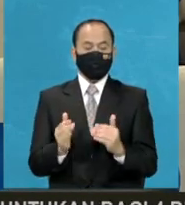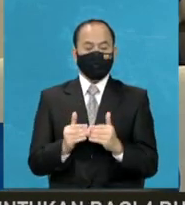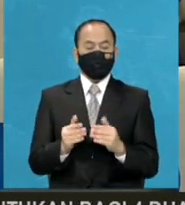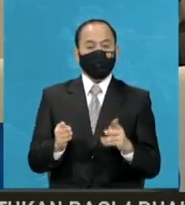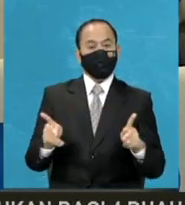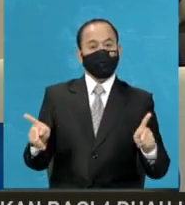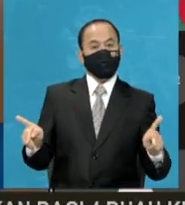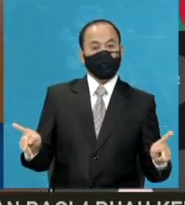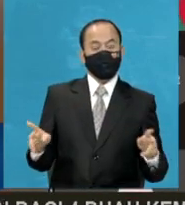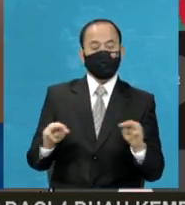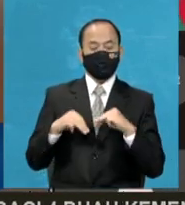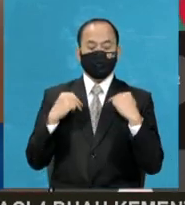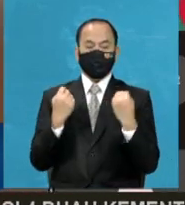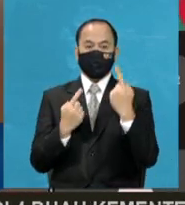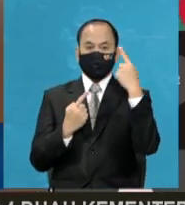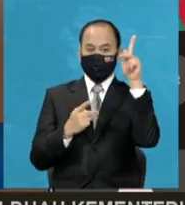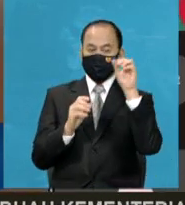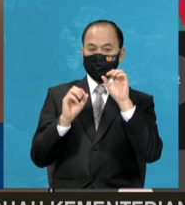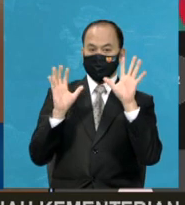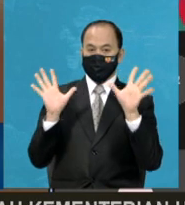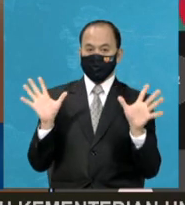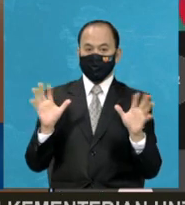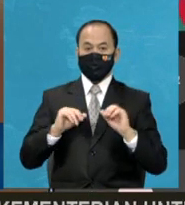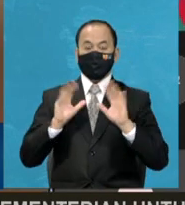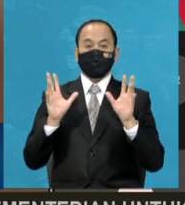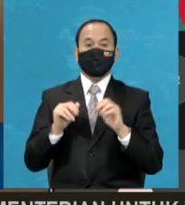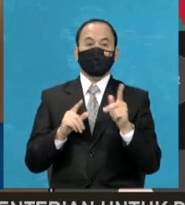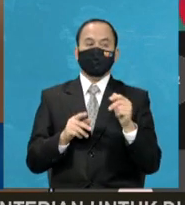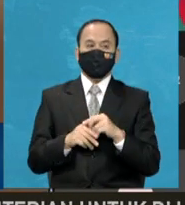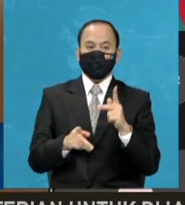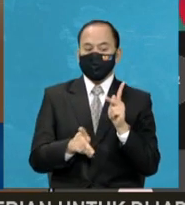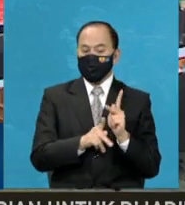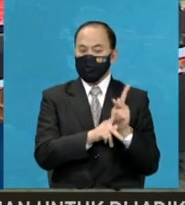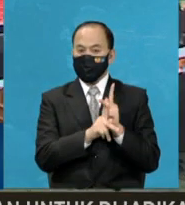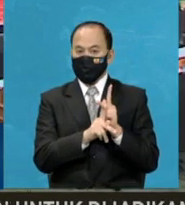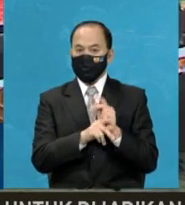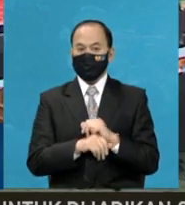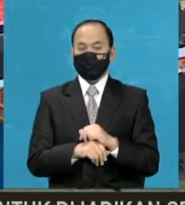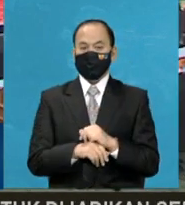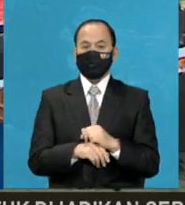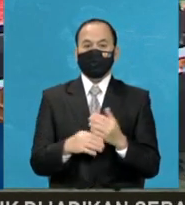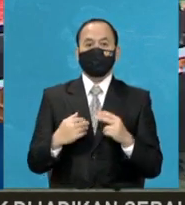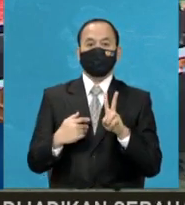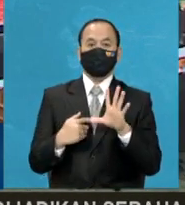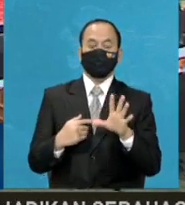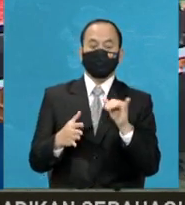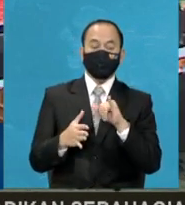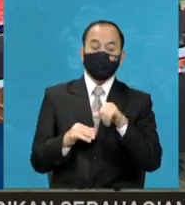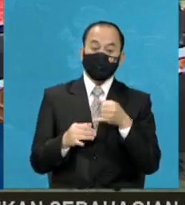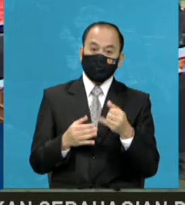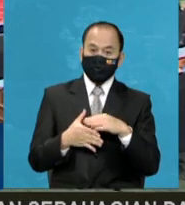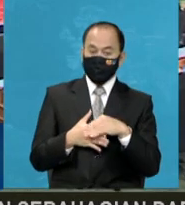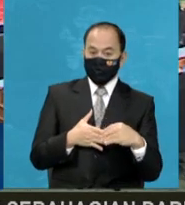kearah masyarakat Cemerlang bersatu-padu rizyan dan pemulihan sejumlah 25000000 diperuntukkan